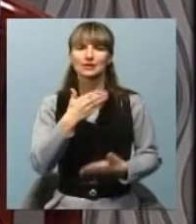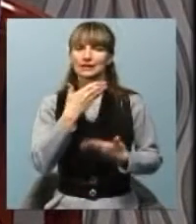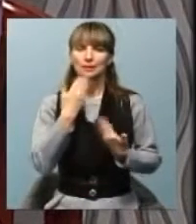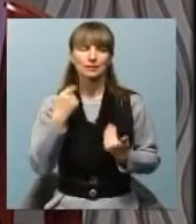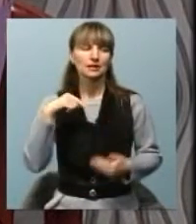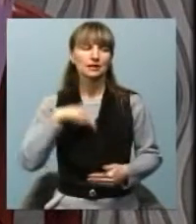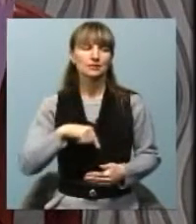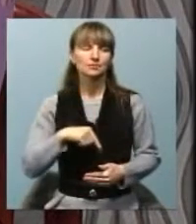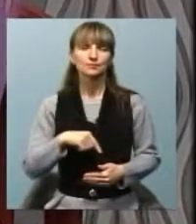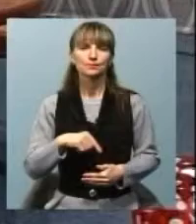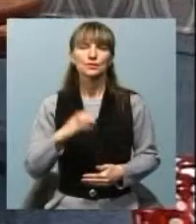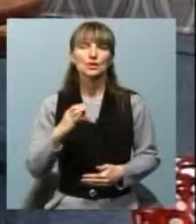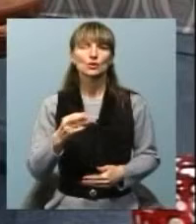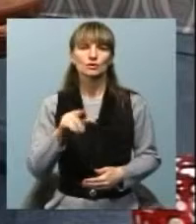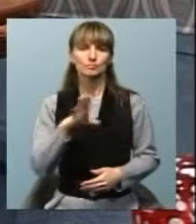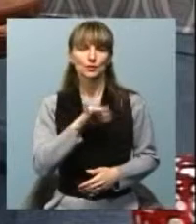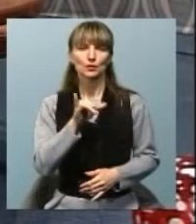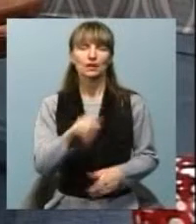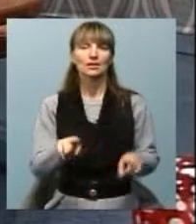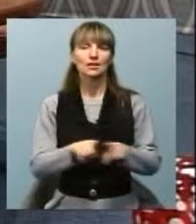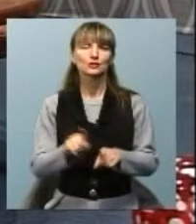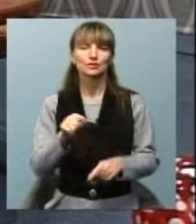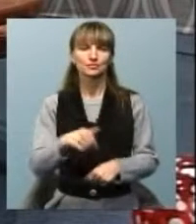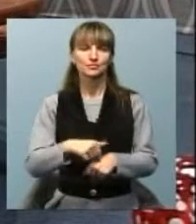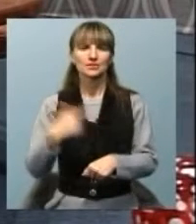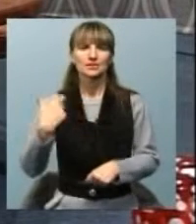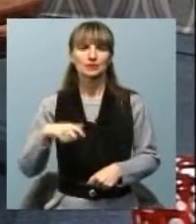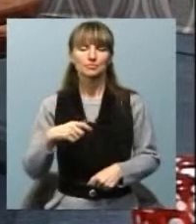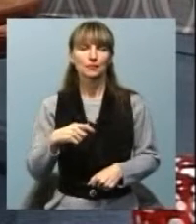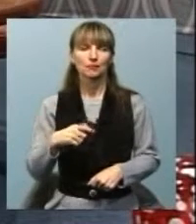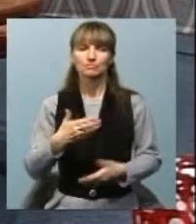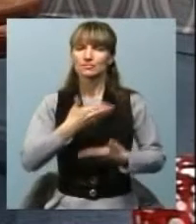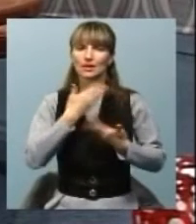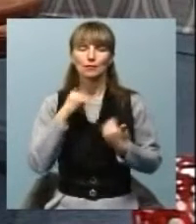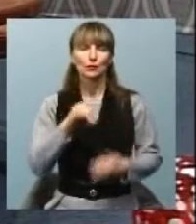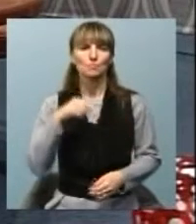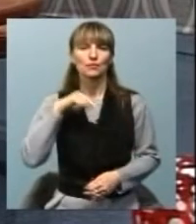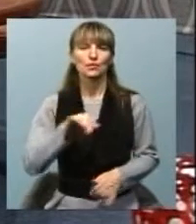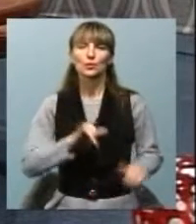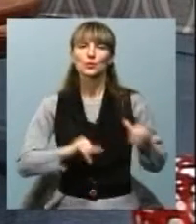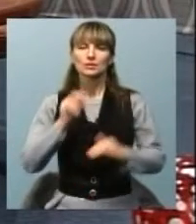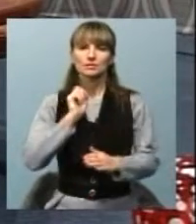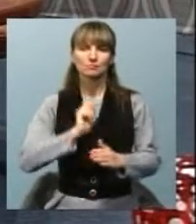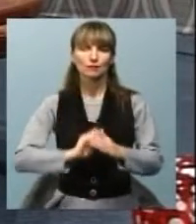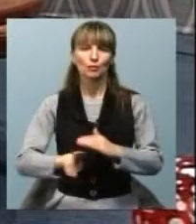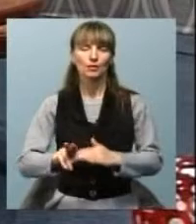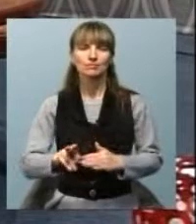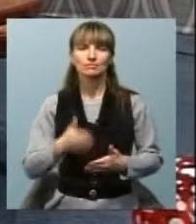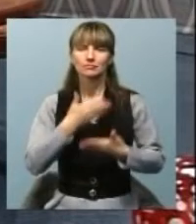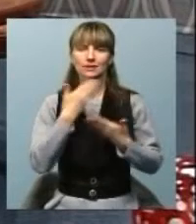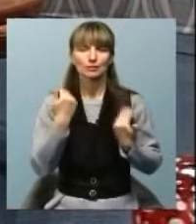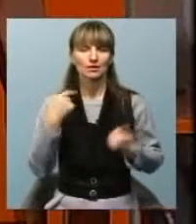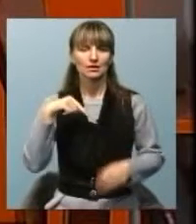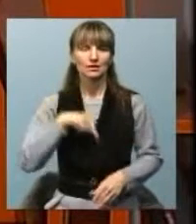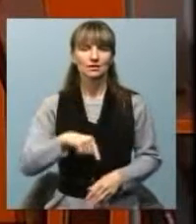немає настрою. Соня, чи бувало в тебе таке, що ти почуваєшся себе, ну, немає в тебе настрою, от кудись він зник, втік і все, і немає на